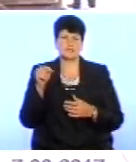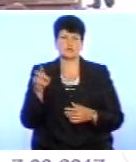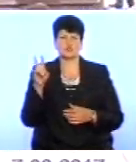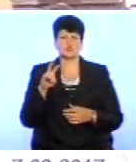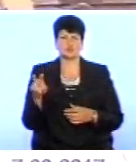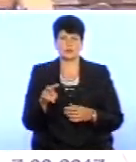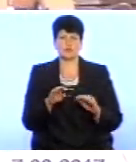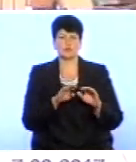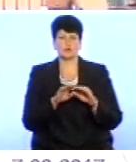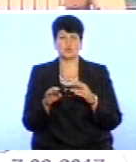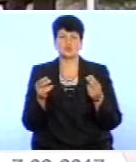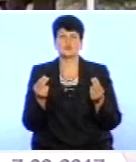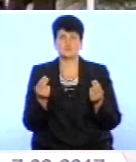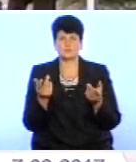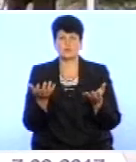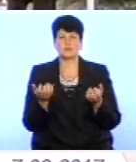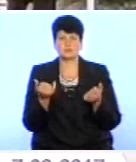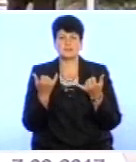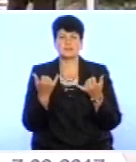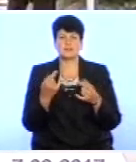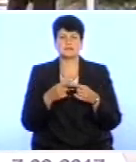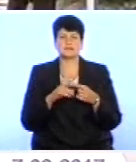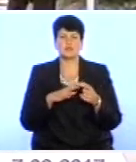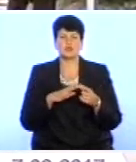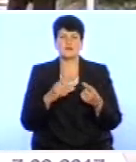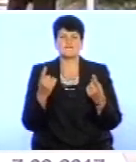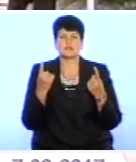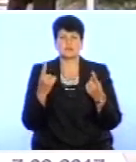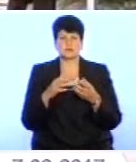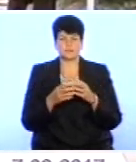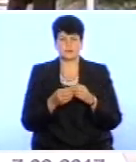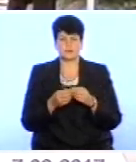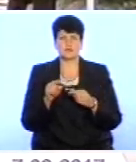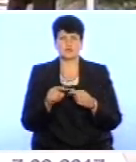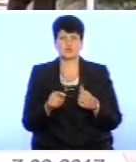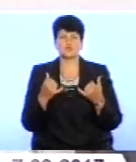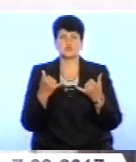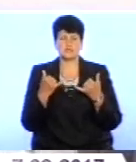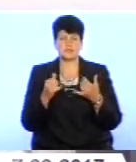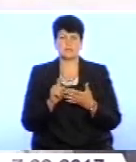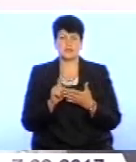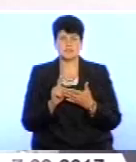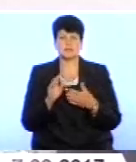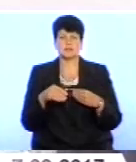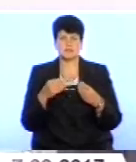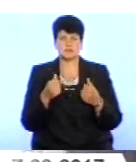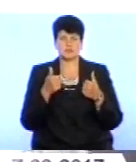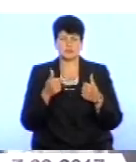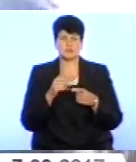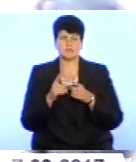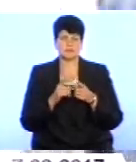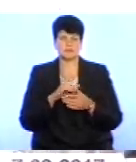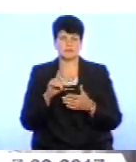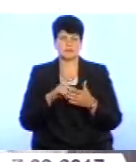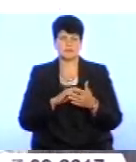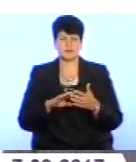Каже, порівняно із грошима, які отримує зараз, це була величезна сума. В те, що усучаснення пенсій принесе позитивні зміни, не вірить. Прошу